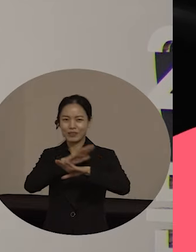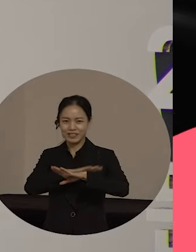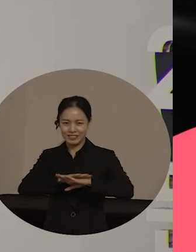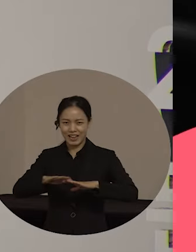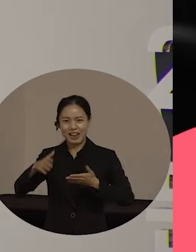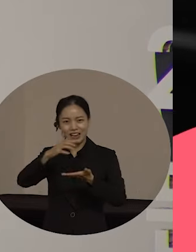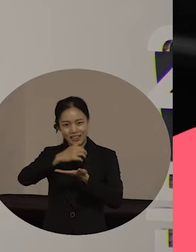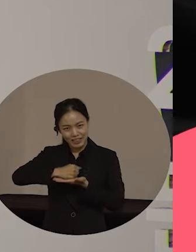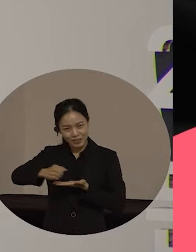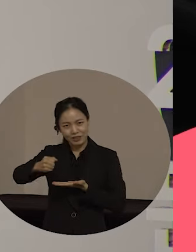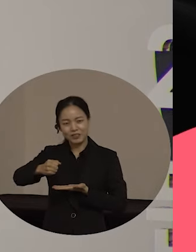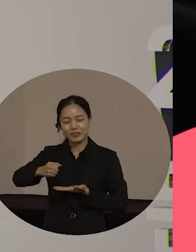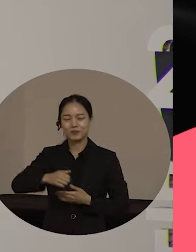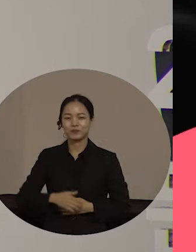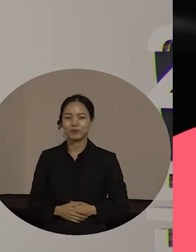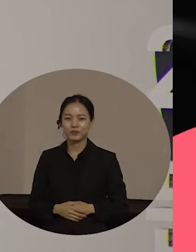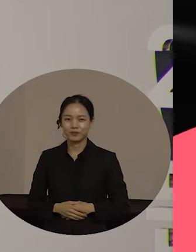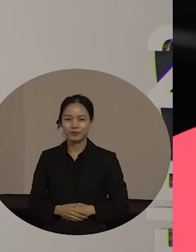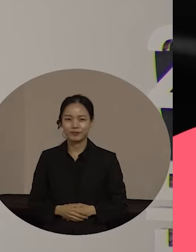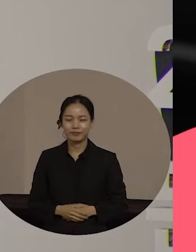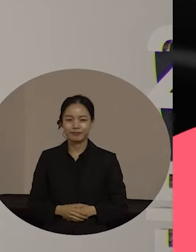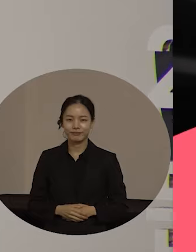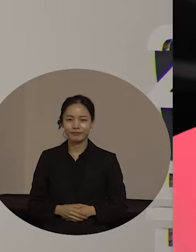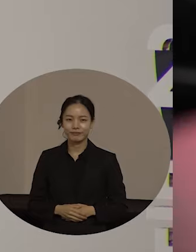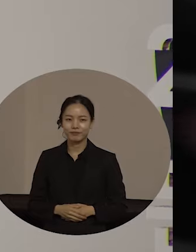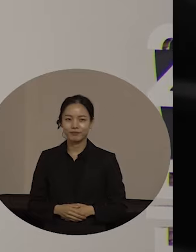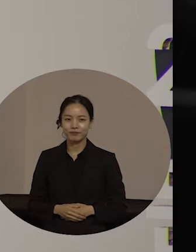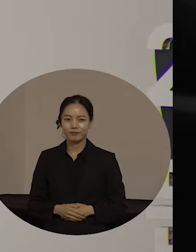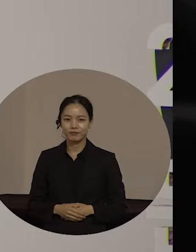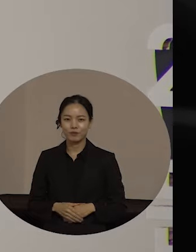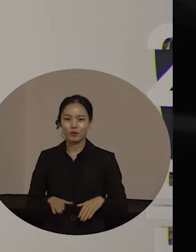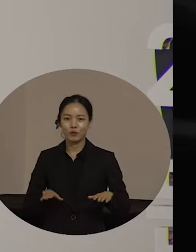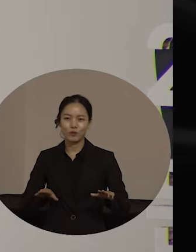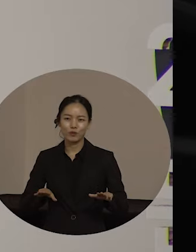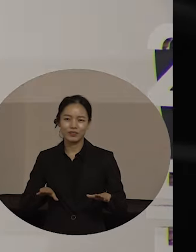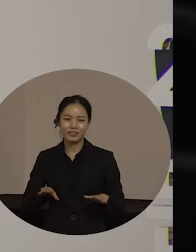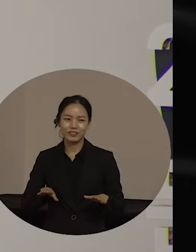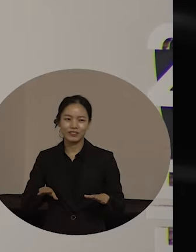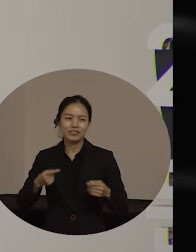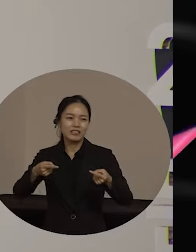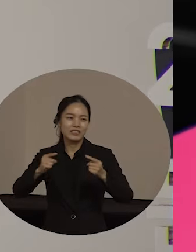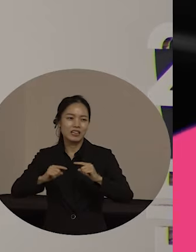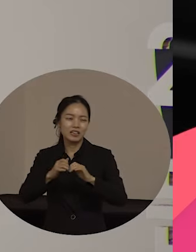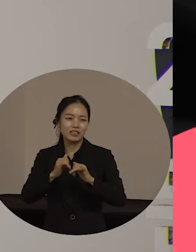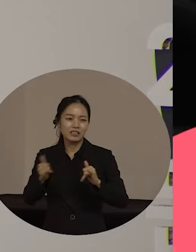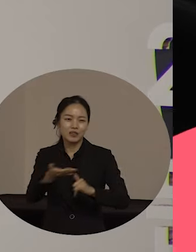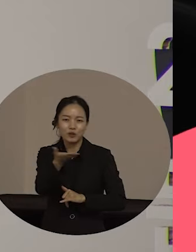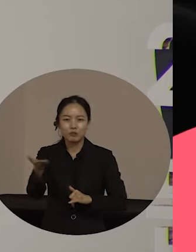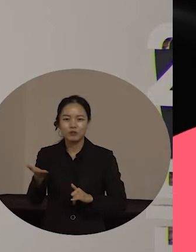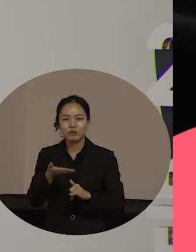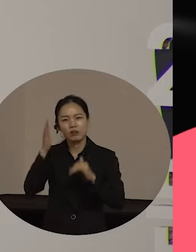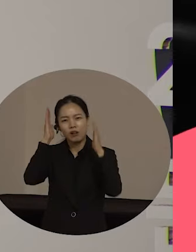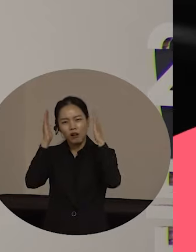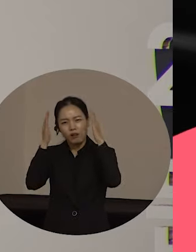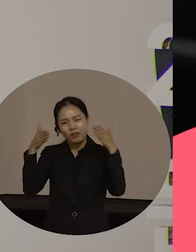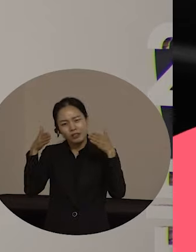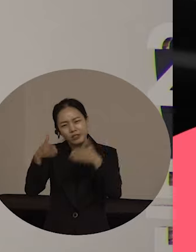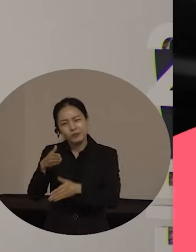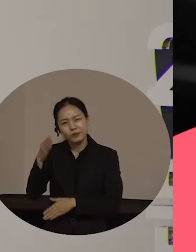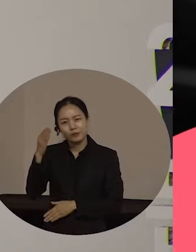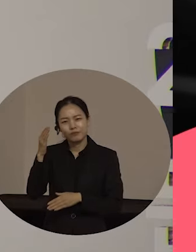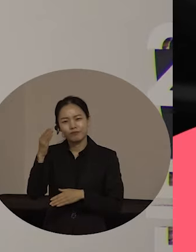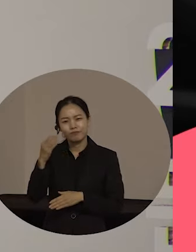오늘은 이만 그 지금까지 제일 감사드리는 것은 여기 참여해 주신 분들이고 그리고 두 번째 여기 또 먼